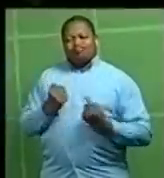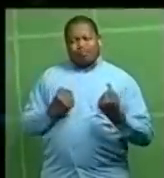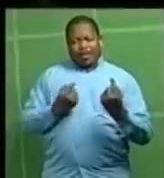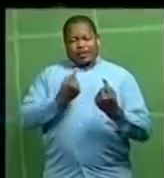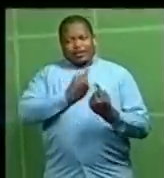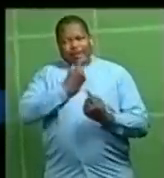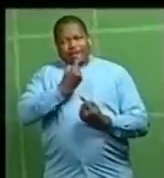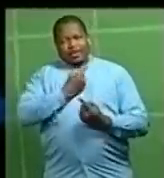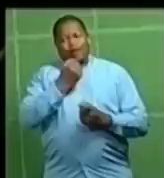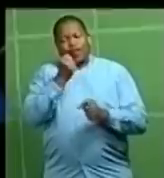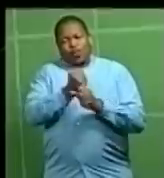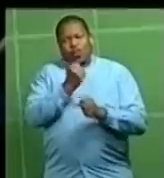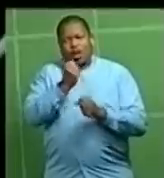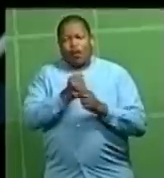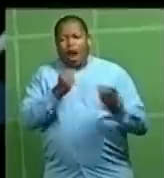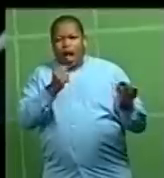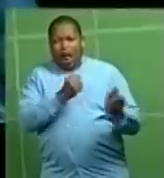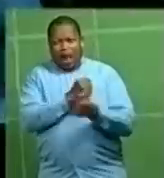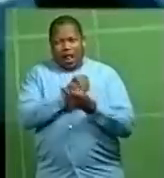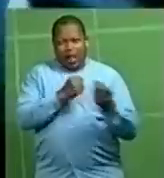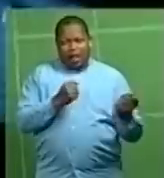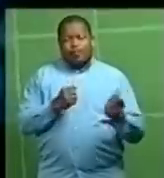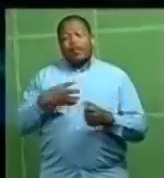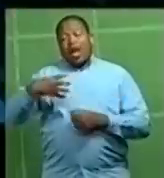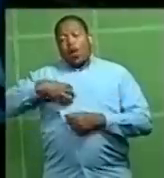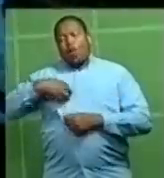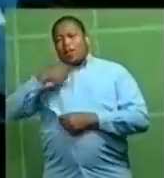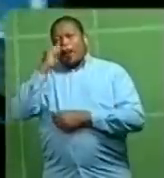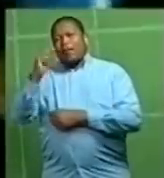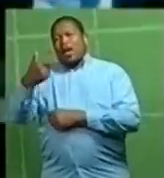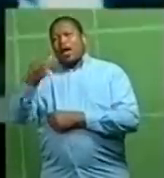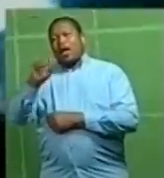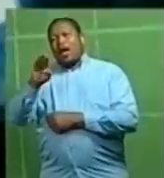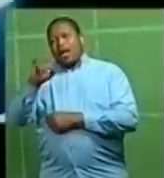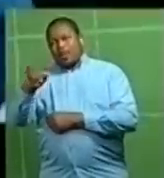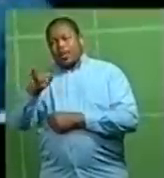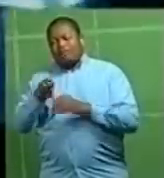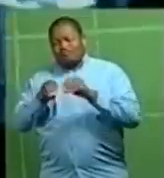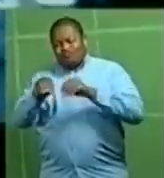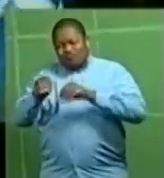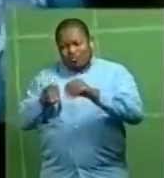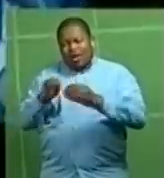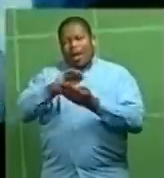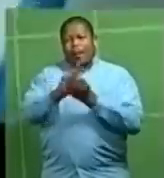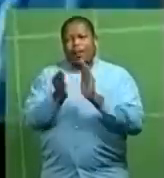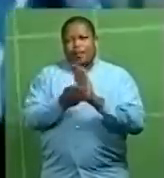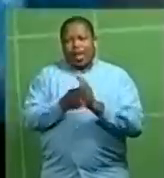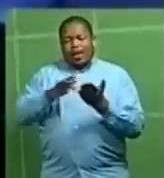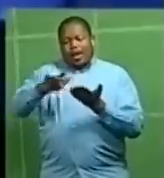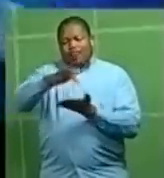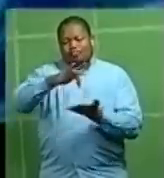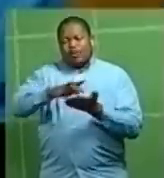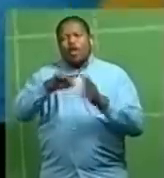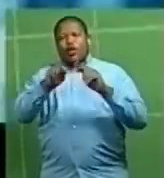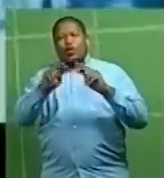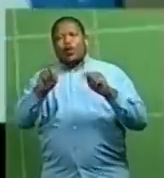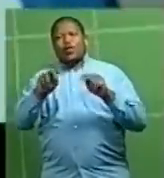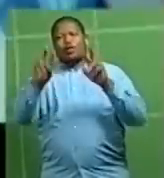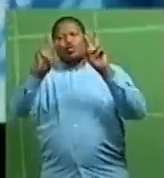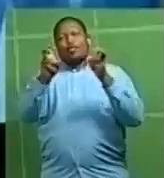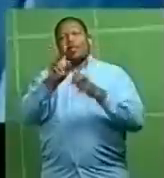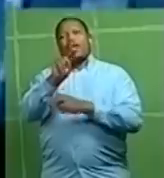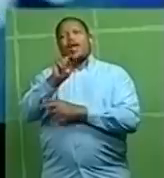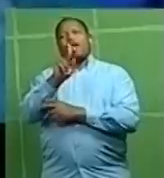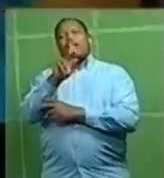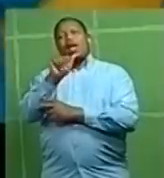ru leliplete lathuma kakhulu ngale ngoma lethi inkalakatha Ubudlelwane bamandoza kanye nagabili ru bachubekana nakulamanye